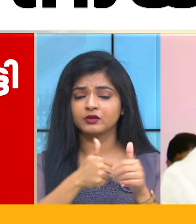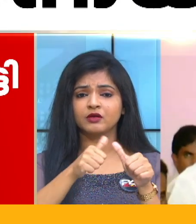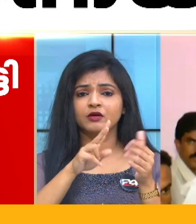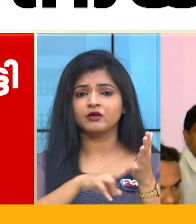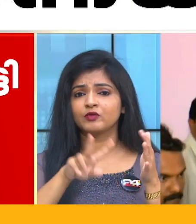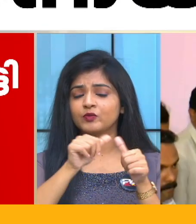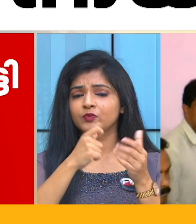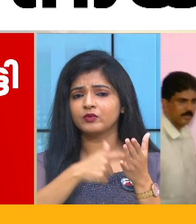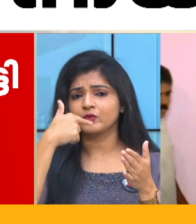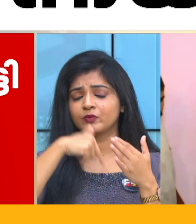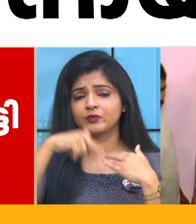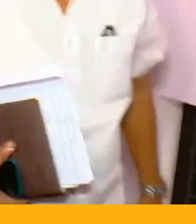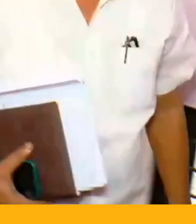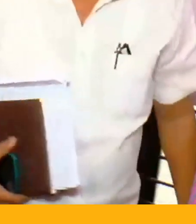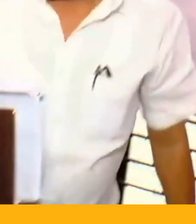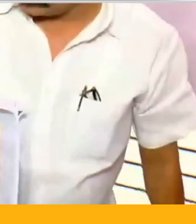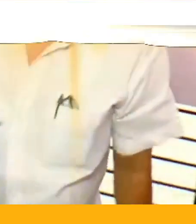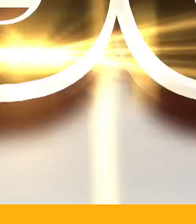സി വിജയൻ?